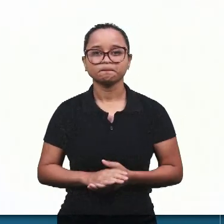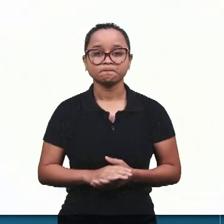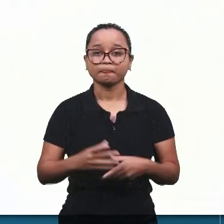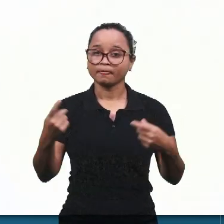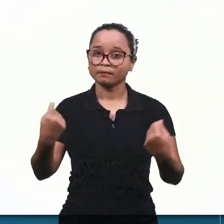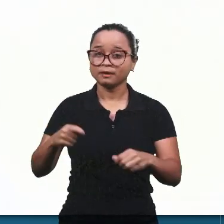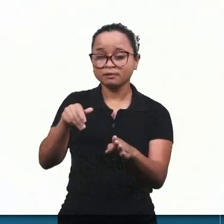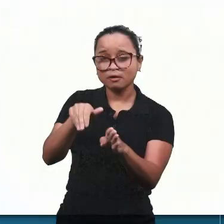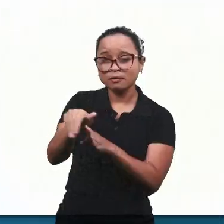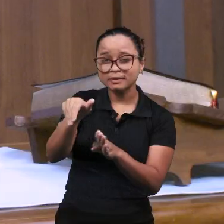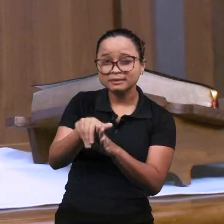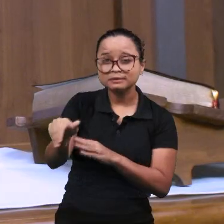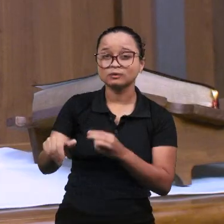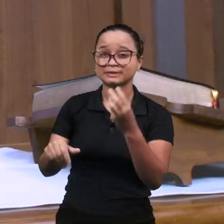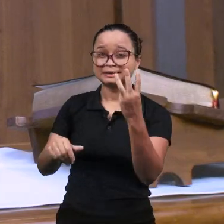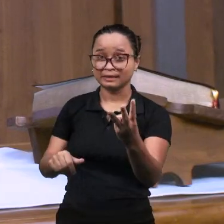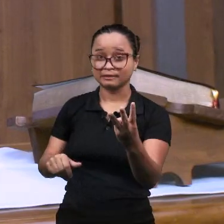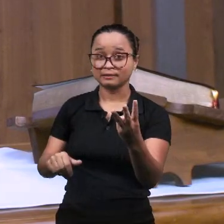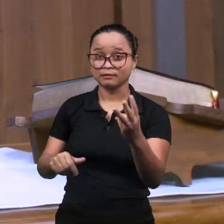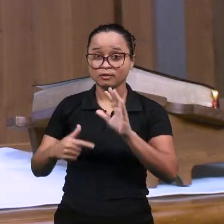trois recommandations